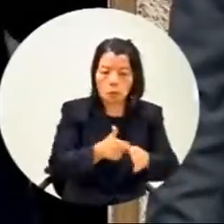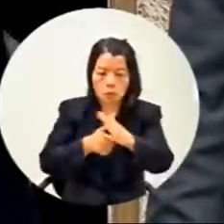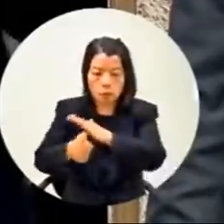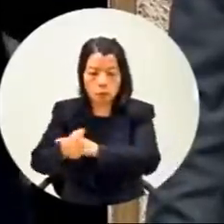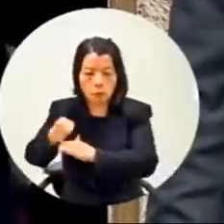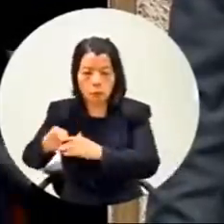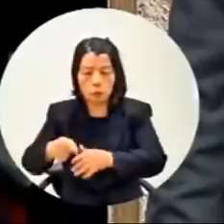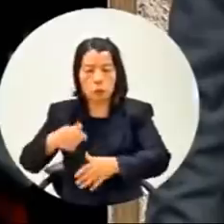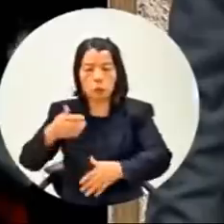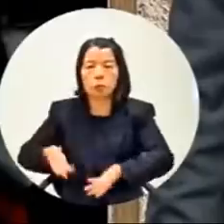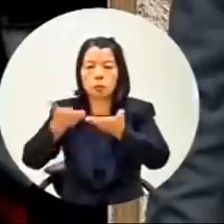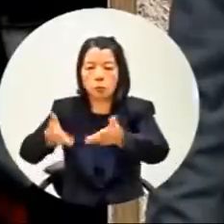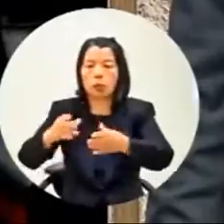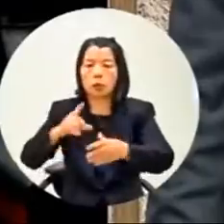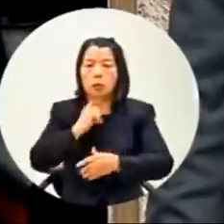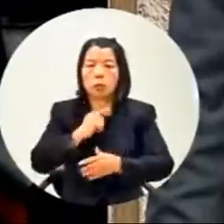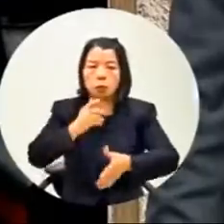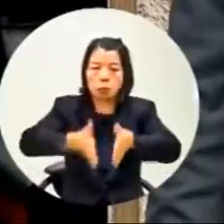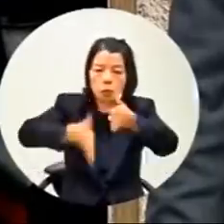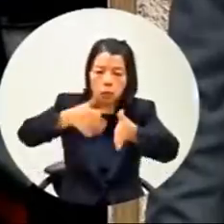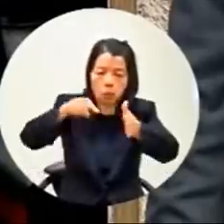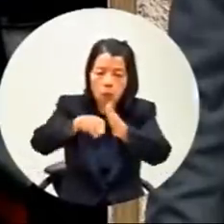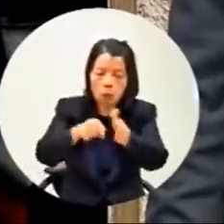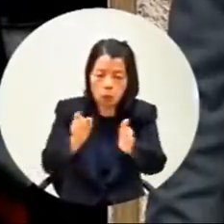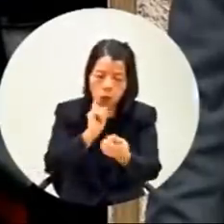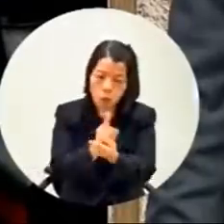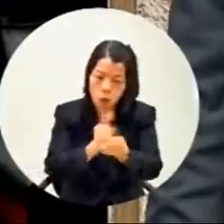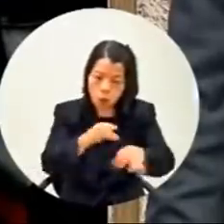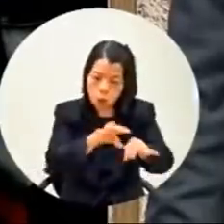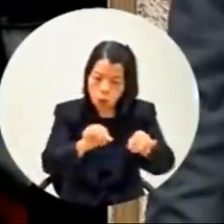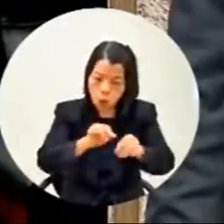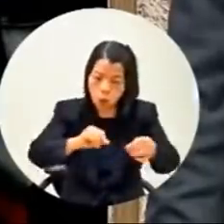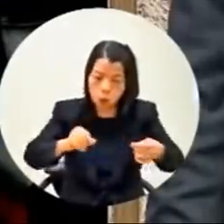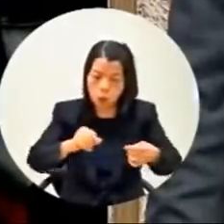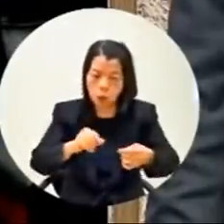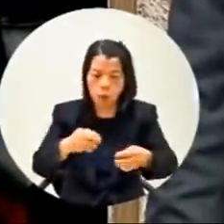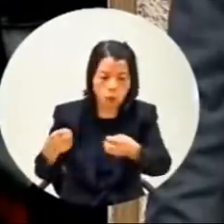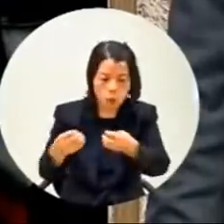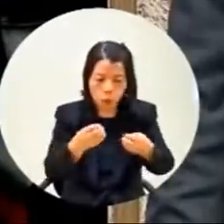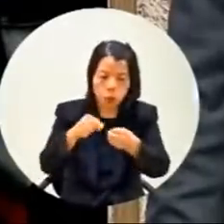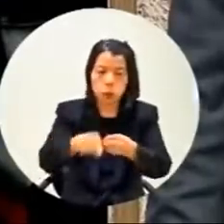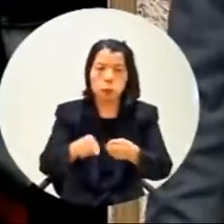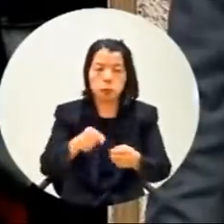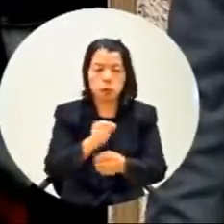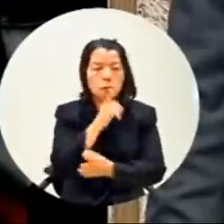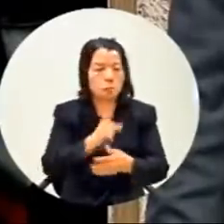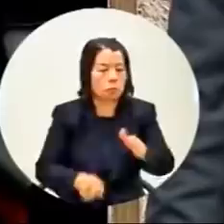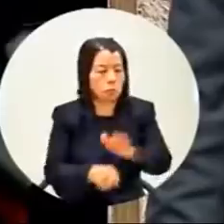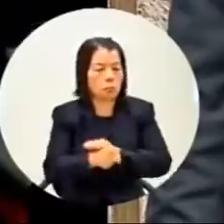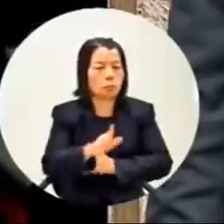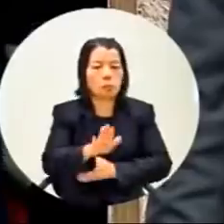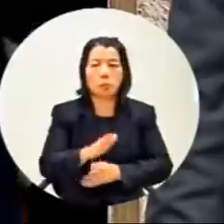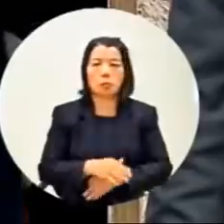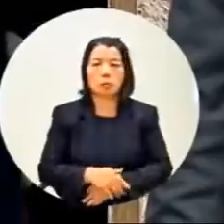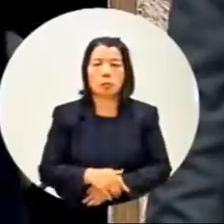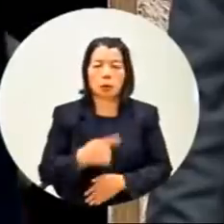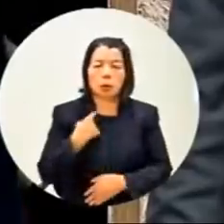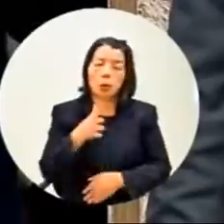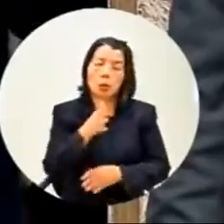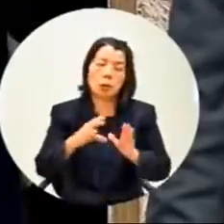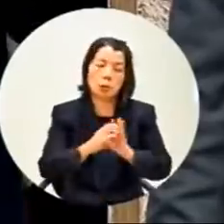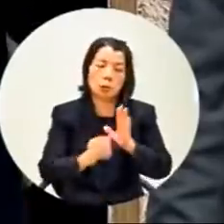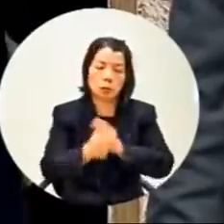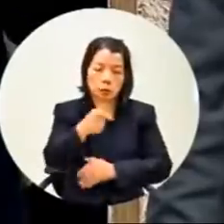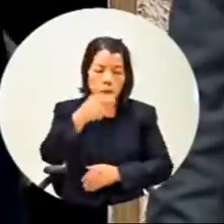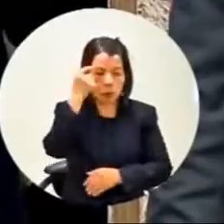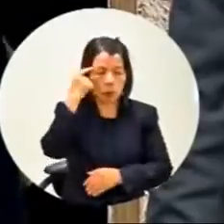个这个桥土地合约是一个违法的，那我再请问一下局长，你